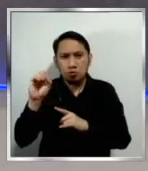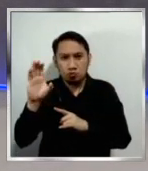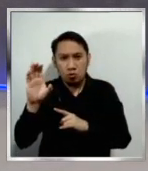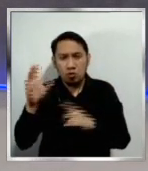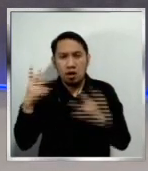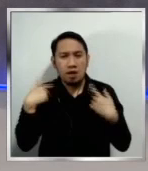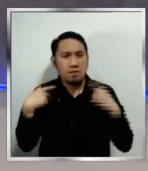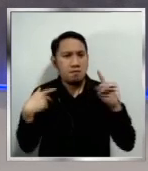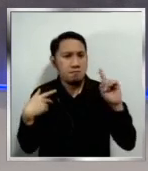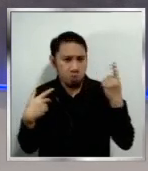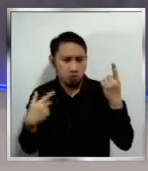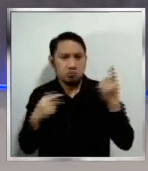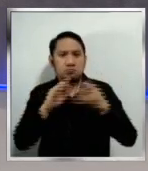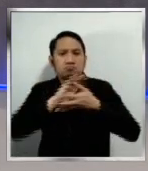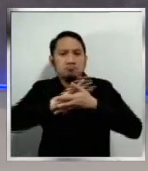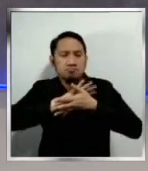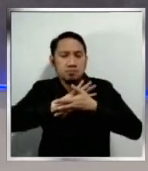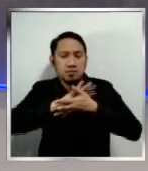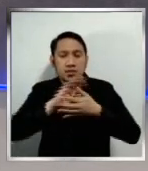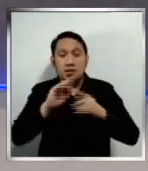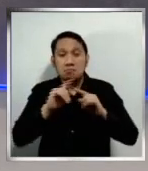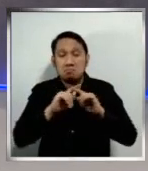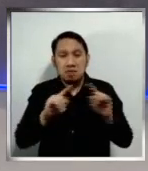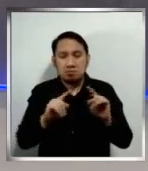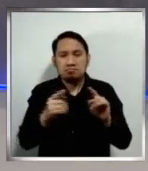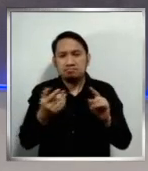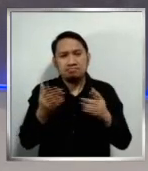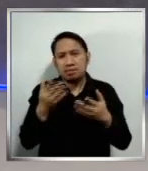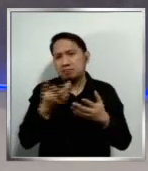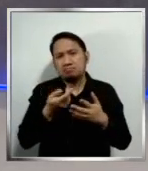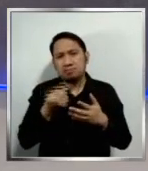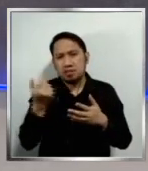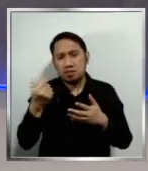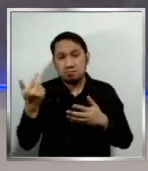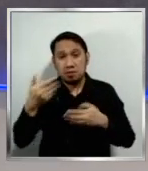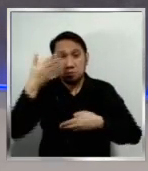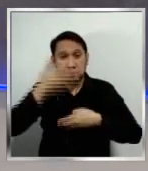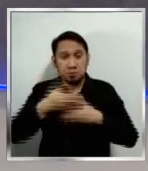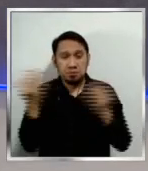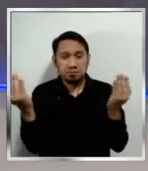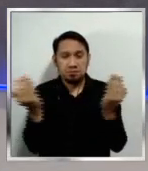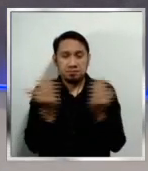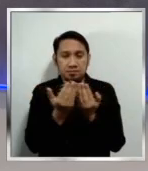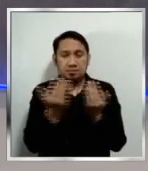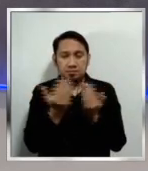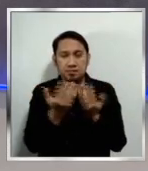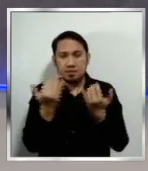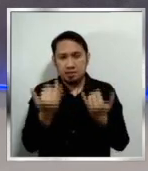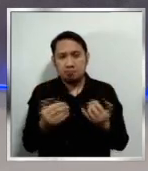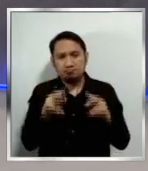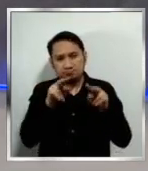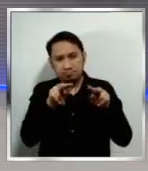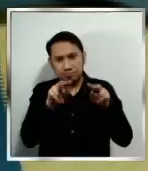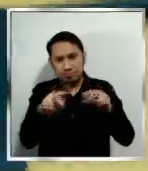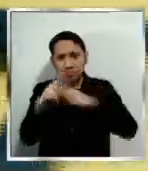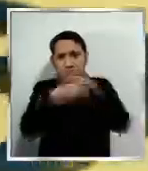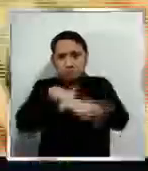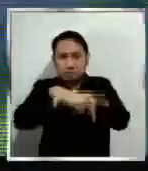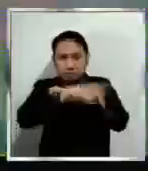pero agad ding inalis ang lockdown sa ilang lugar doon. Yan po ang Ronda Probinsya sa pagtutok ni Tina Panglipan Perez.